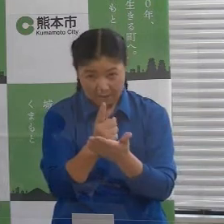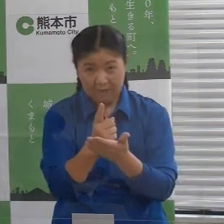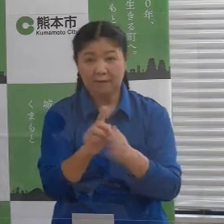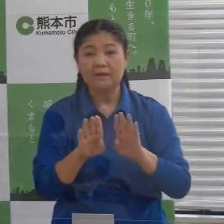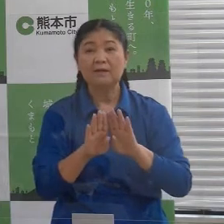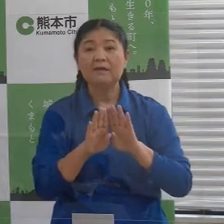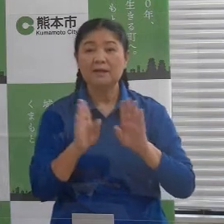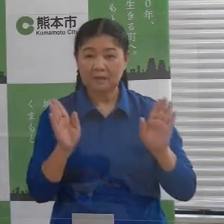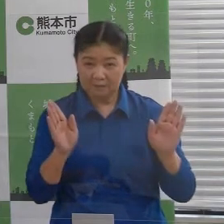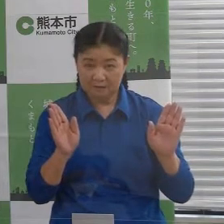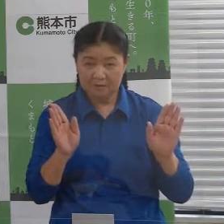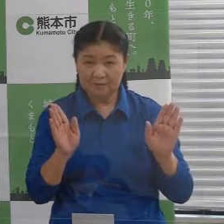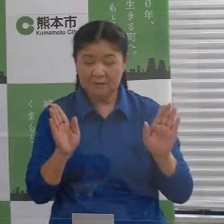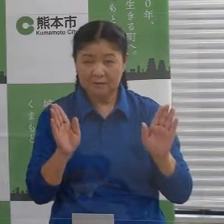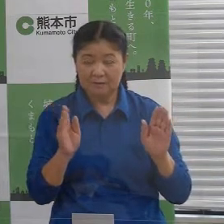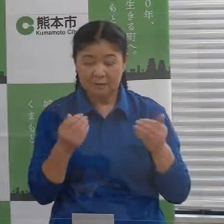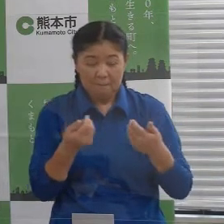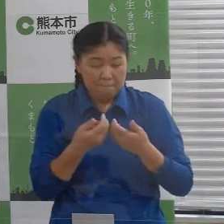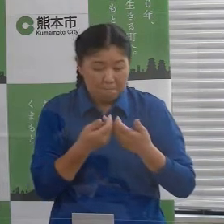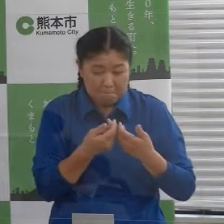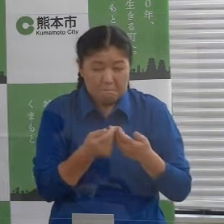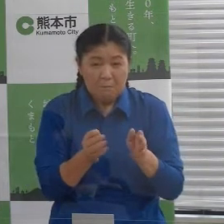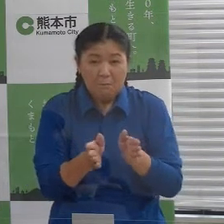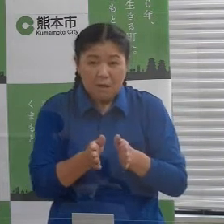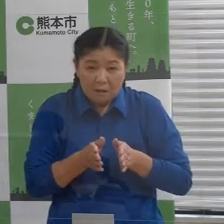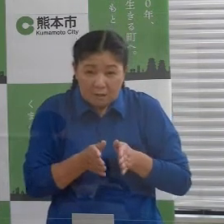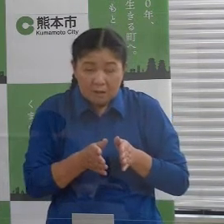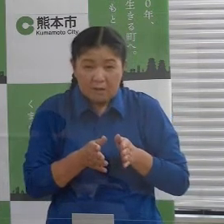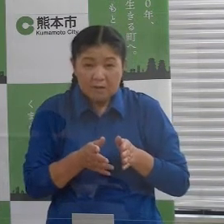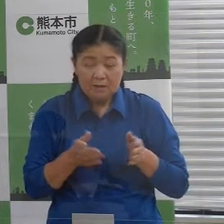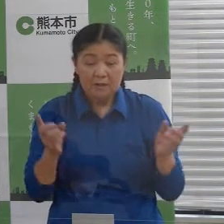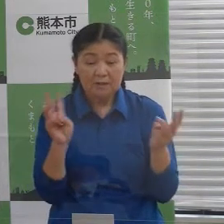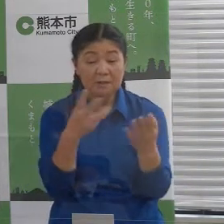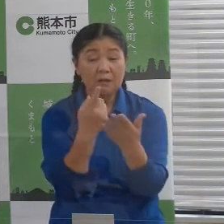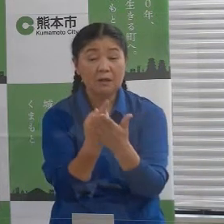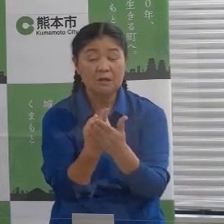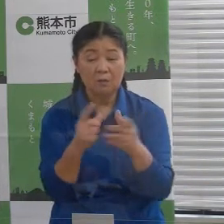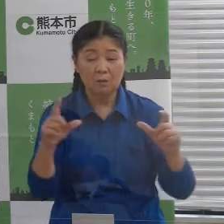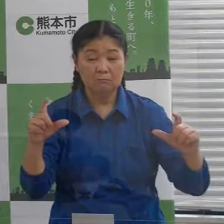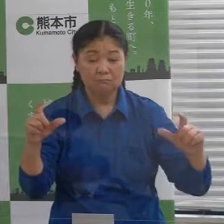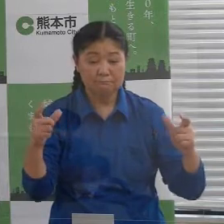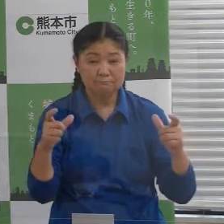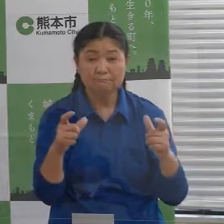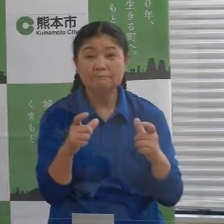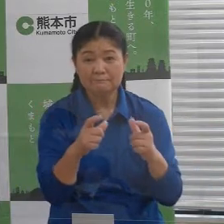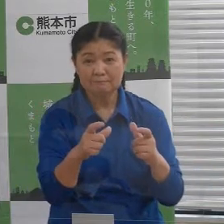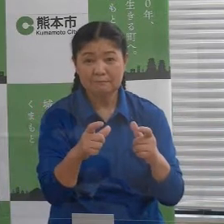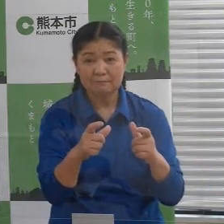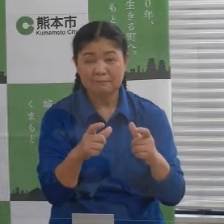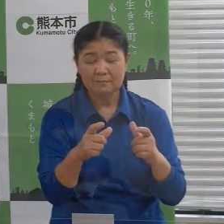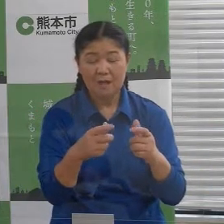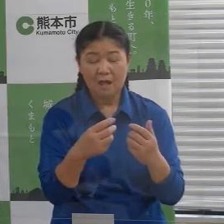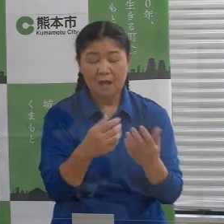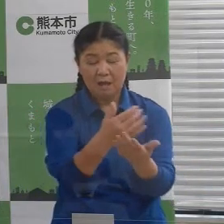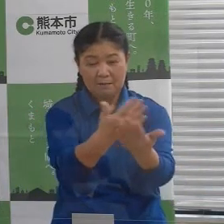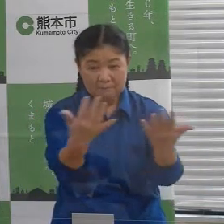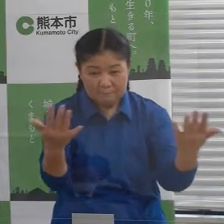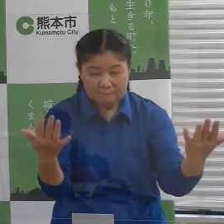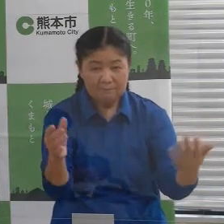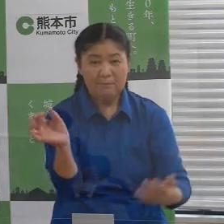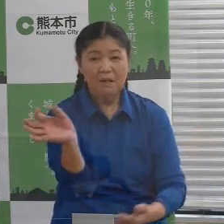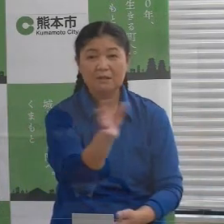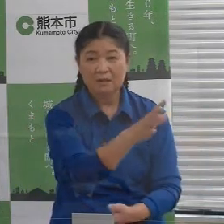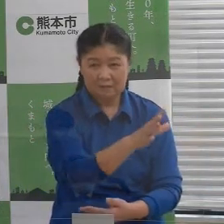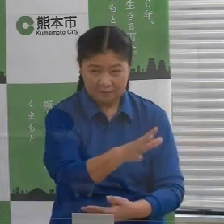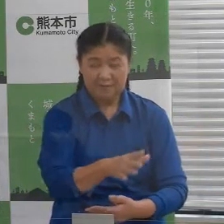。密を避けるために参加者を大幅に縮小するとともに無観客で行うこととい